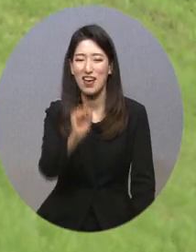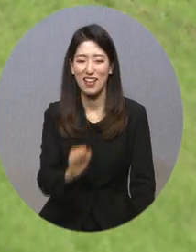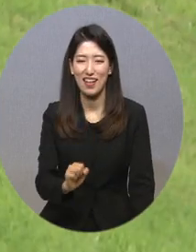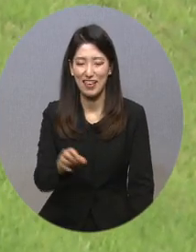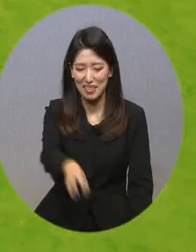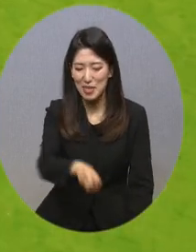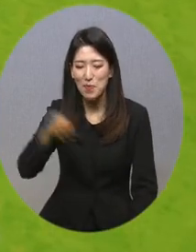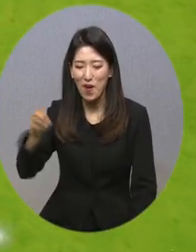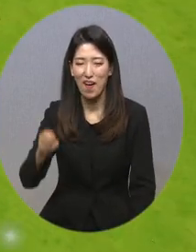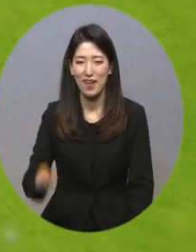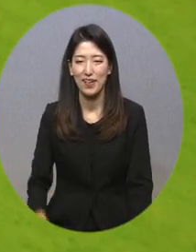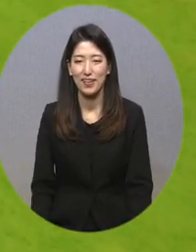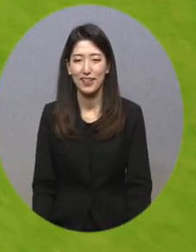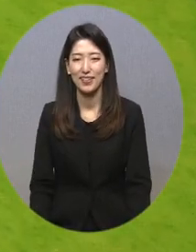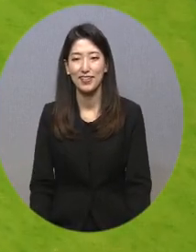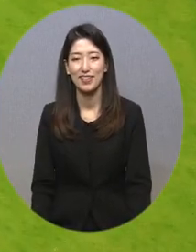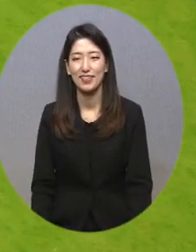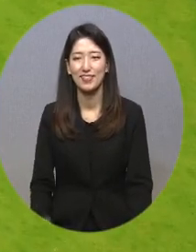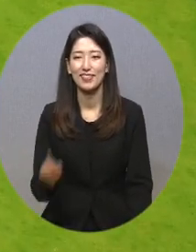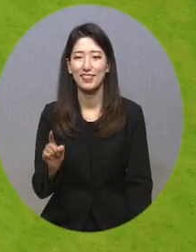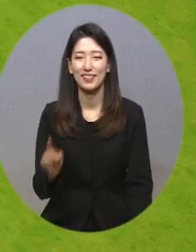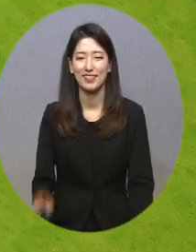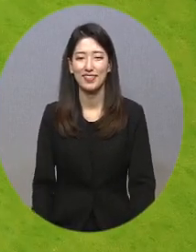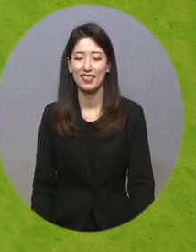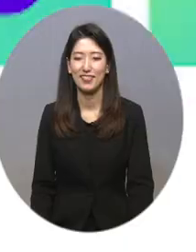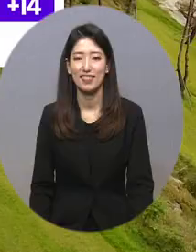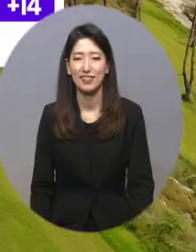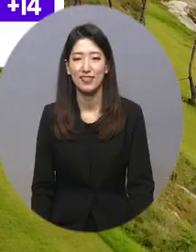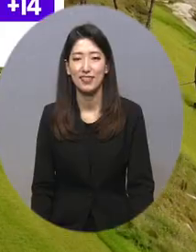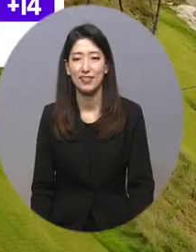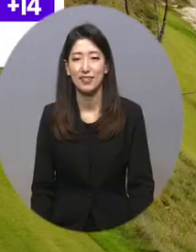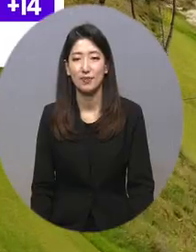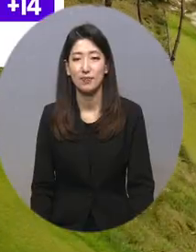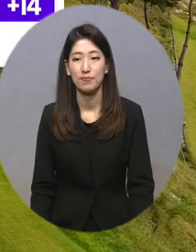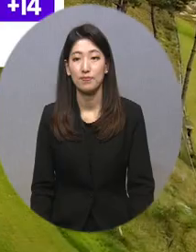영훈아 지불했지? 와.